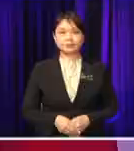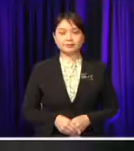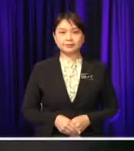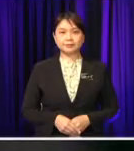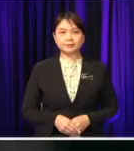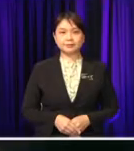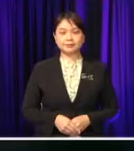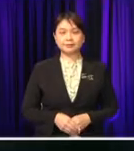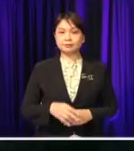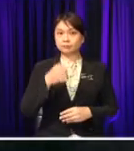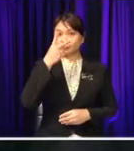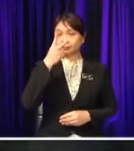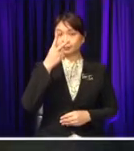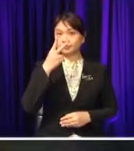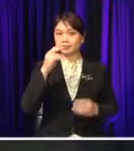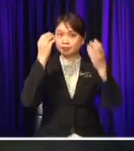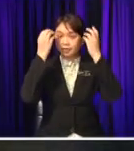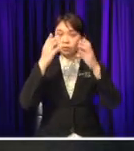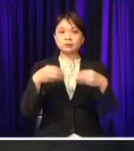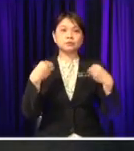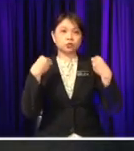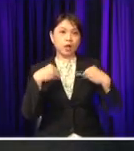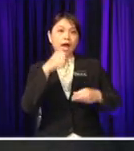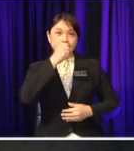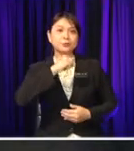es krim es krim